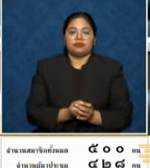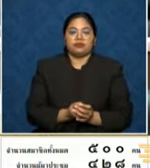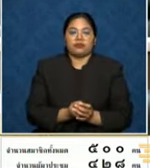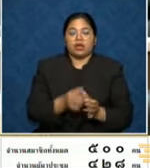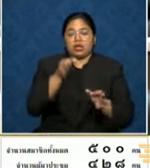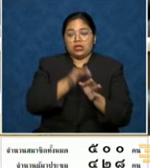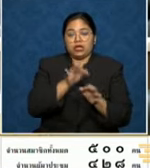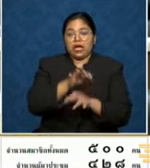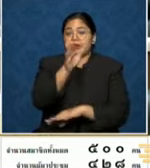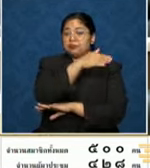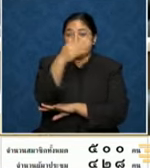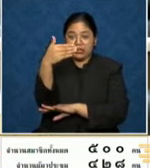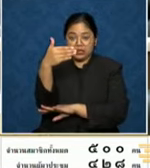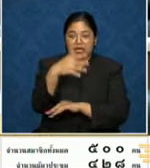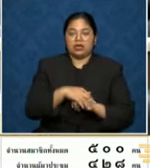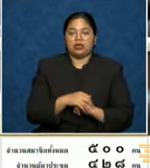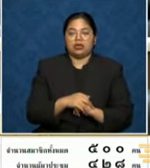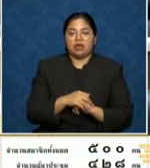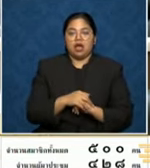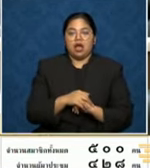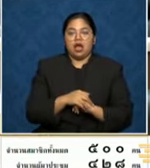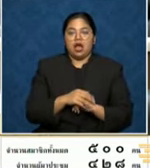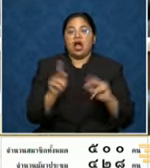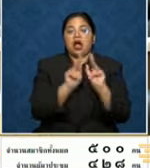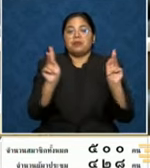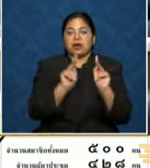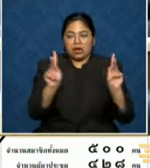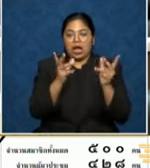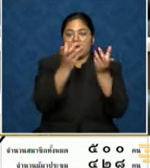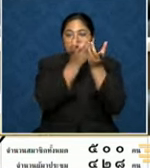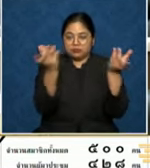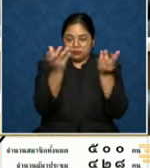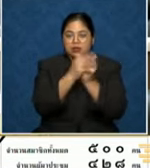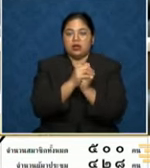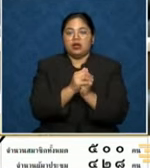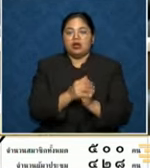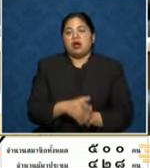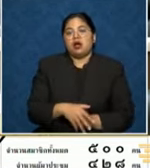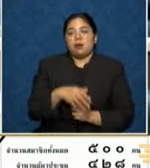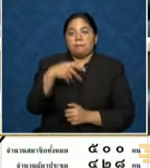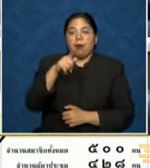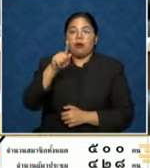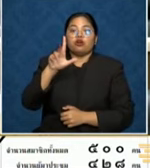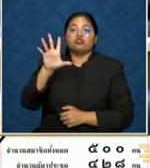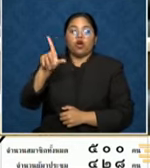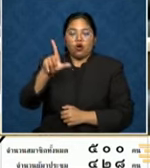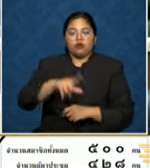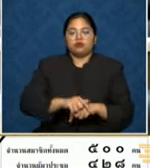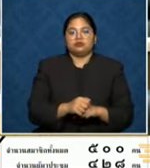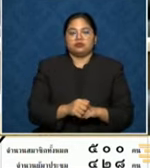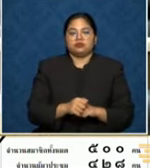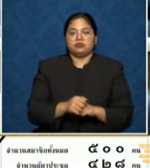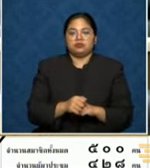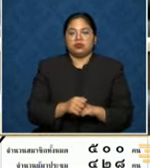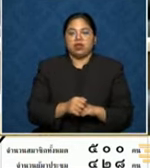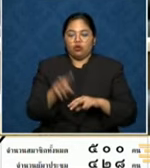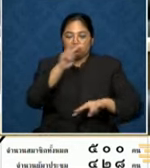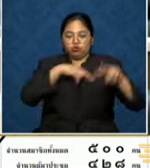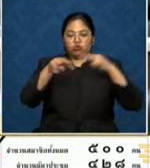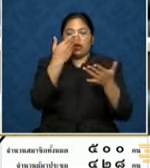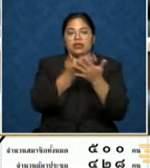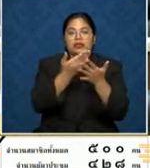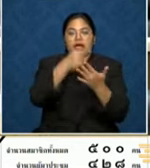แห่งประเทศไทยคณะกรรมการกฤษฎีกาสำนักงานปปช.และล่าสุดนี้นะครับสำนักงานตรวจเงินแผ่นดินผ